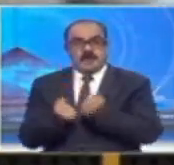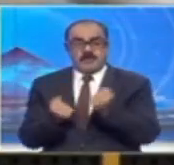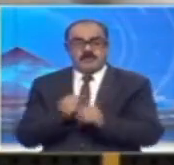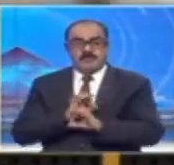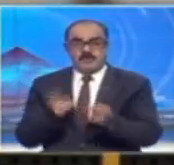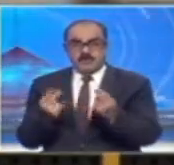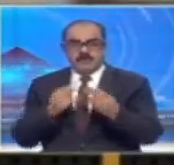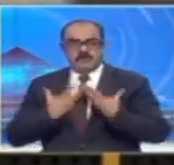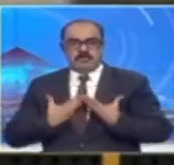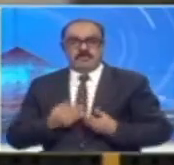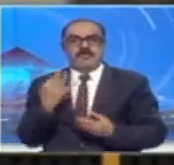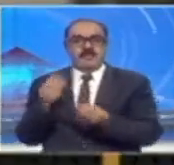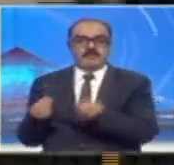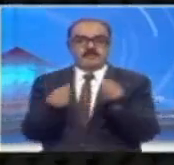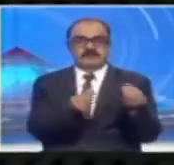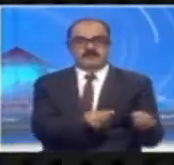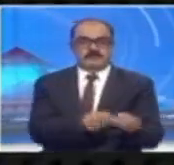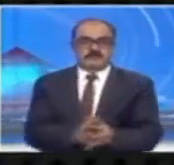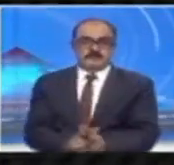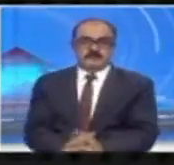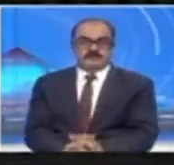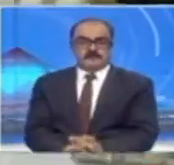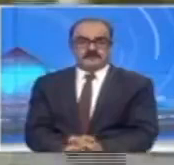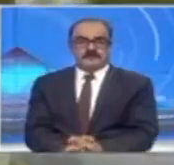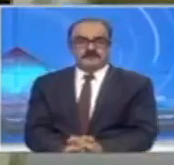3 سيارات مبلغ بسرقتها.